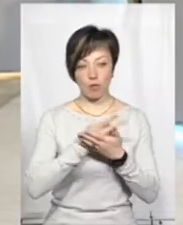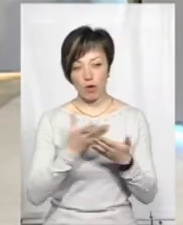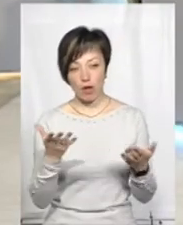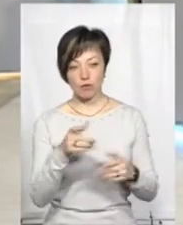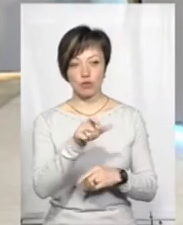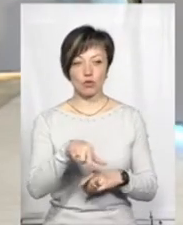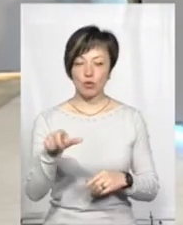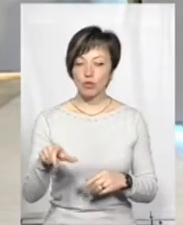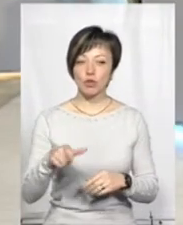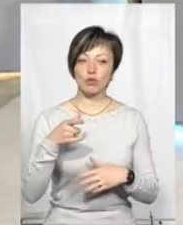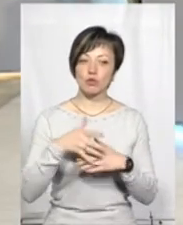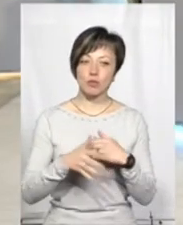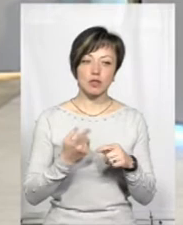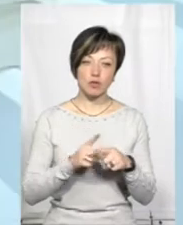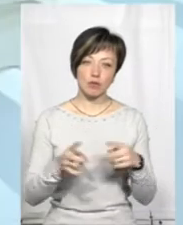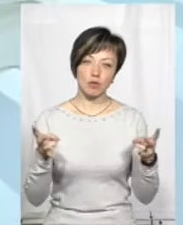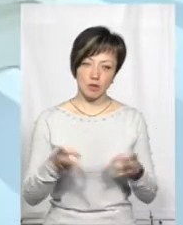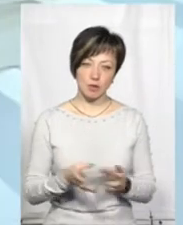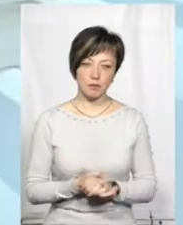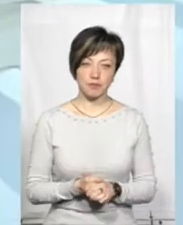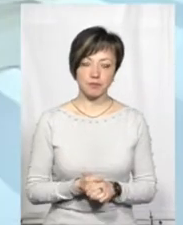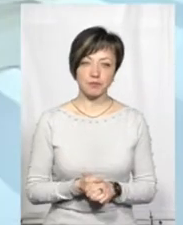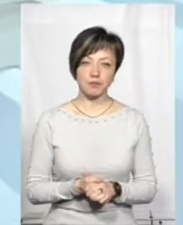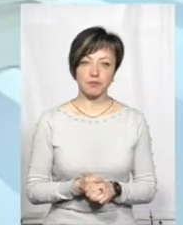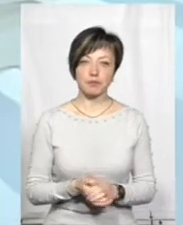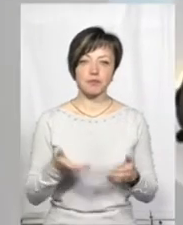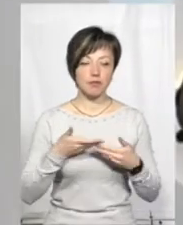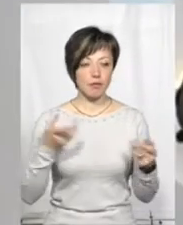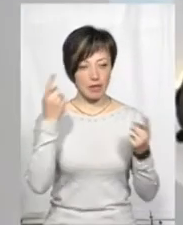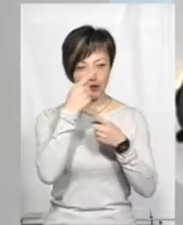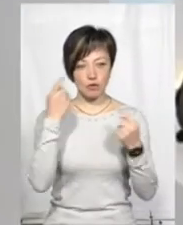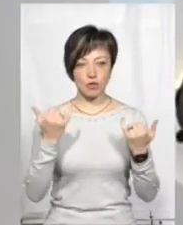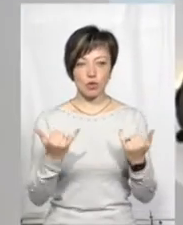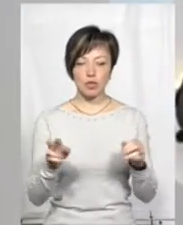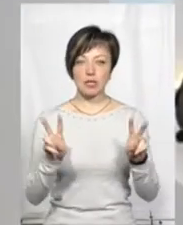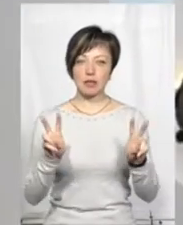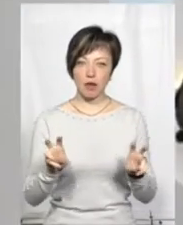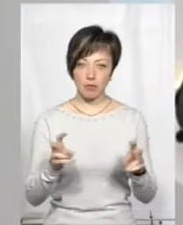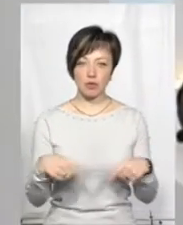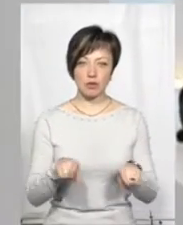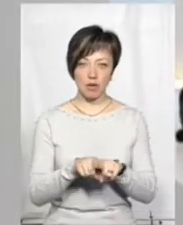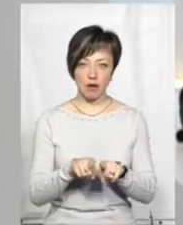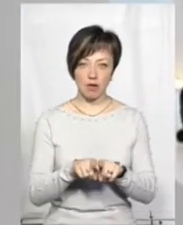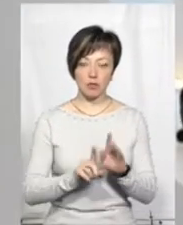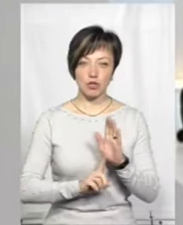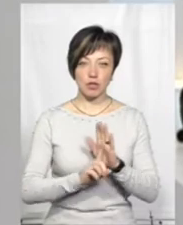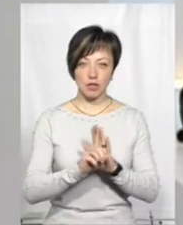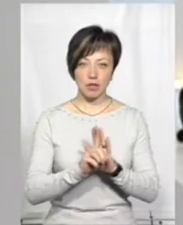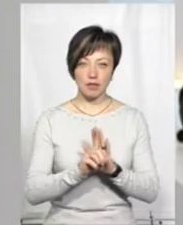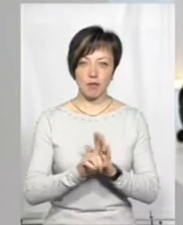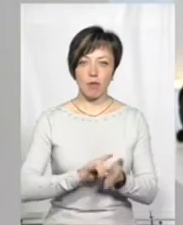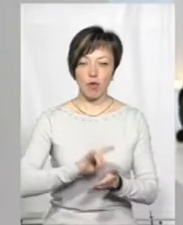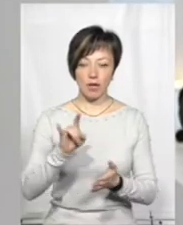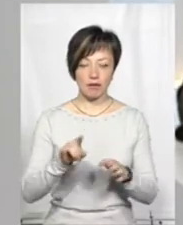показувати, щоб люди розуміли, що це потрібно. Ну, ми анонсували сьогоднішню тему, так, політ починається на